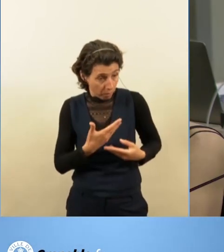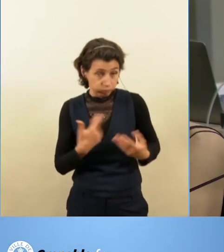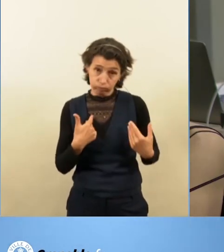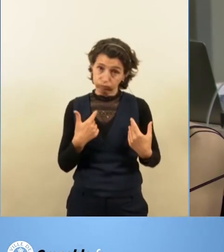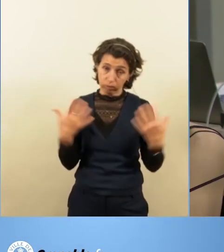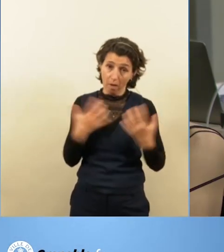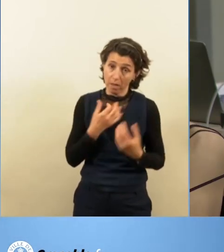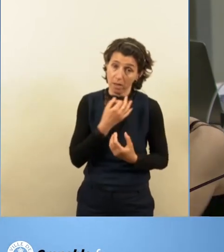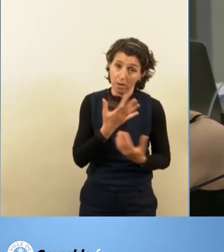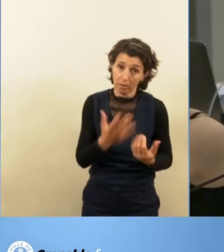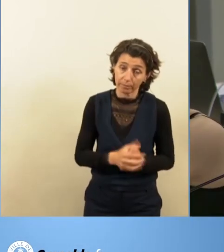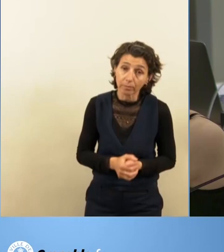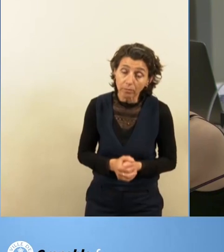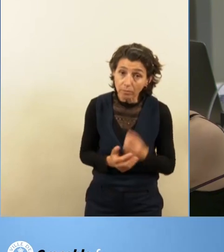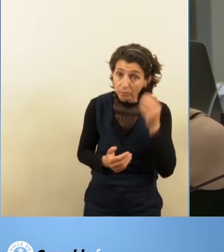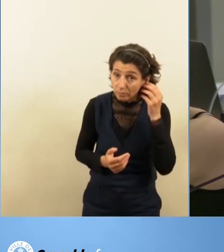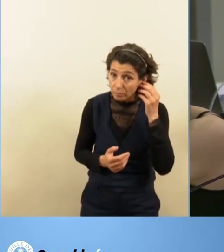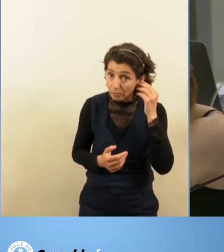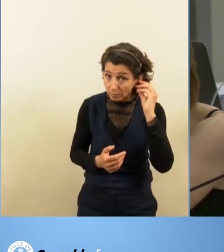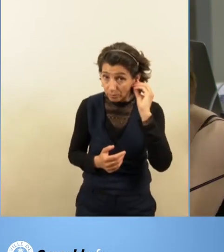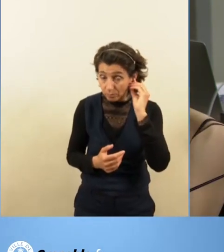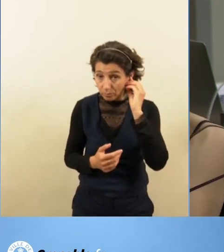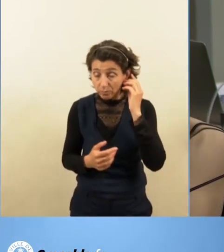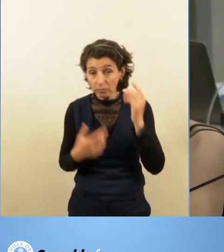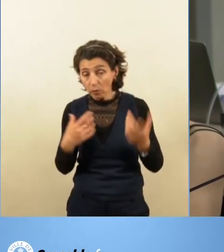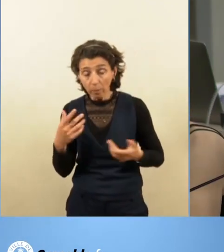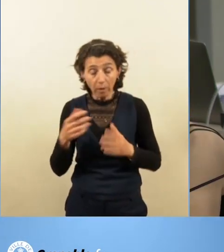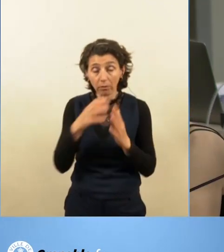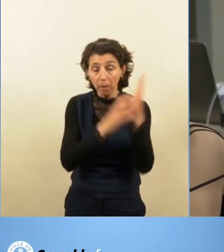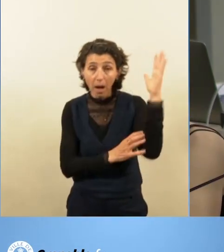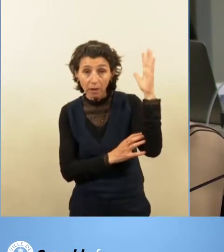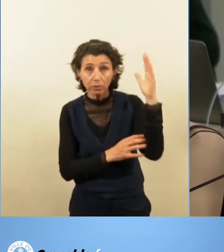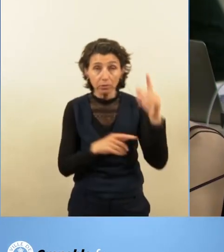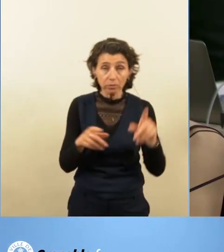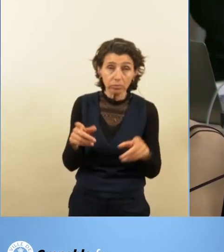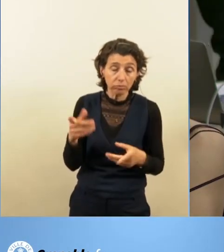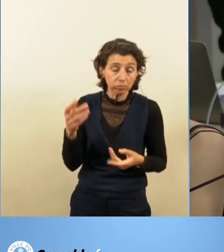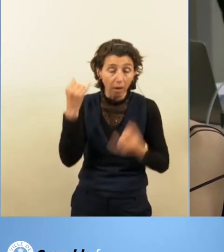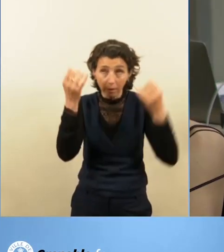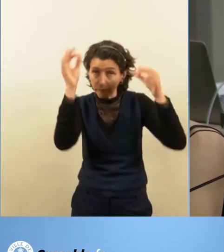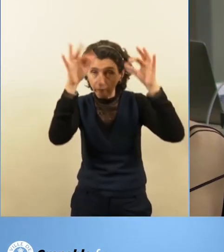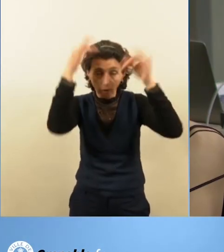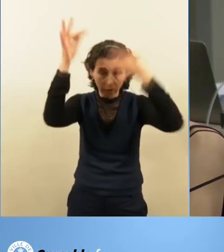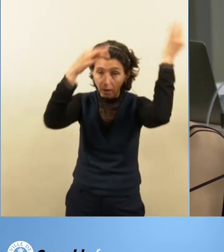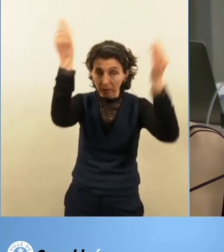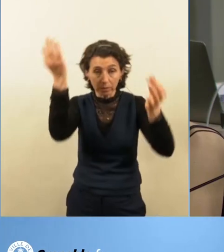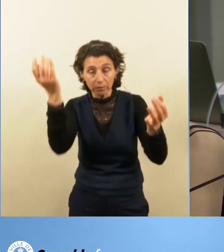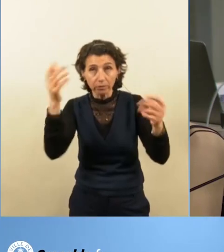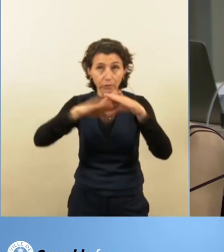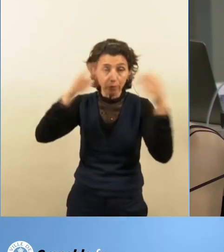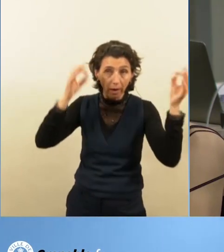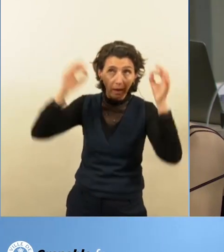délibération et les fantasmes que vous portez dans ces positionnements sur le climat loin du réel justement